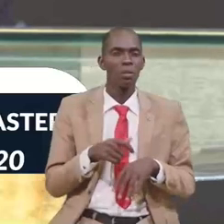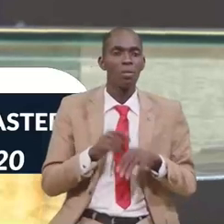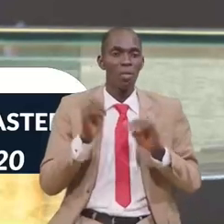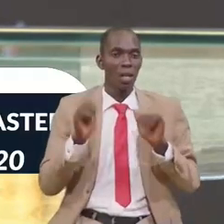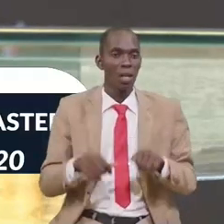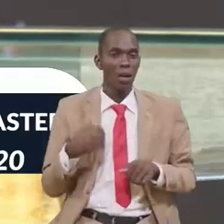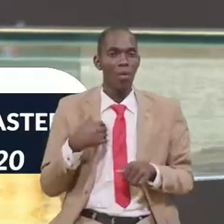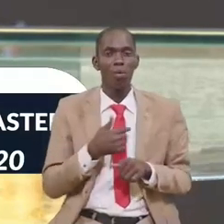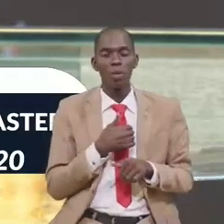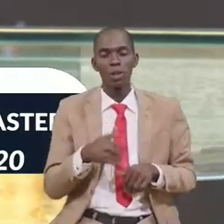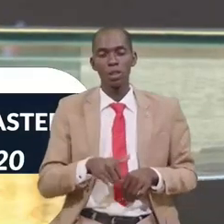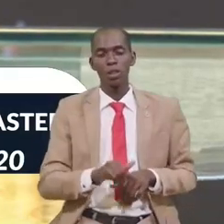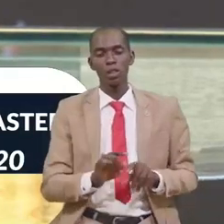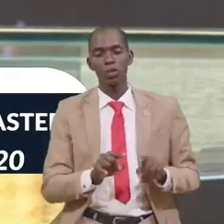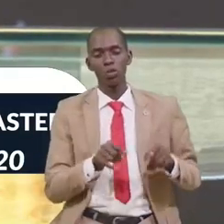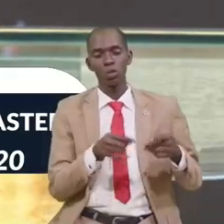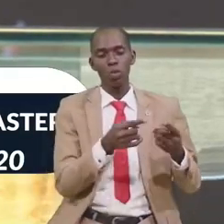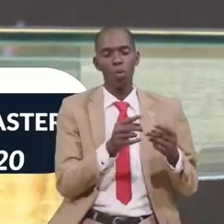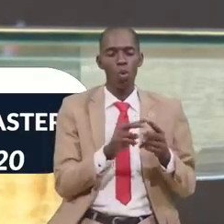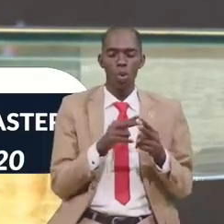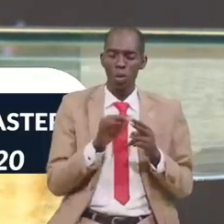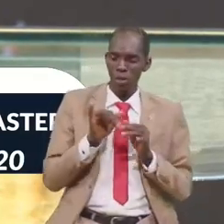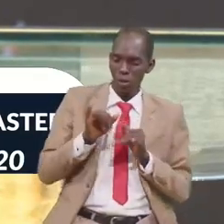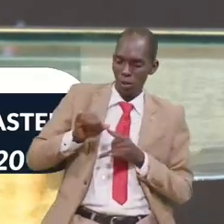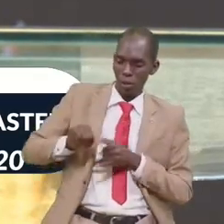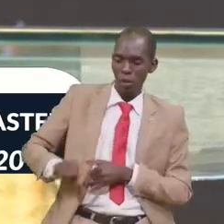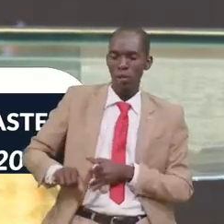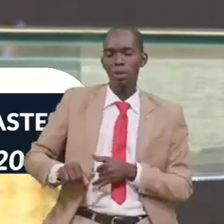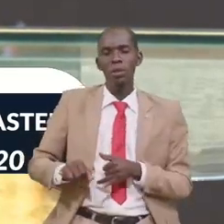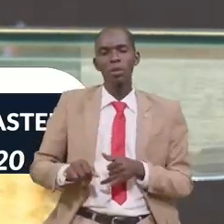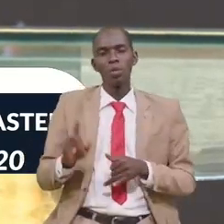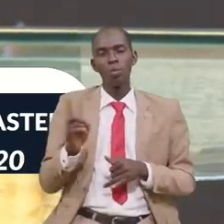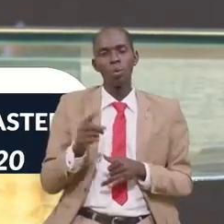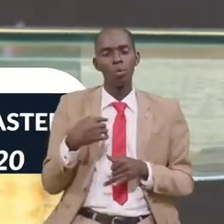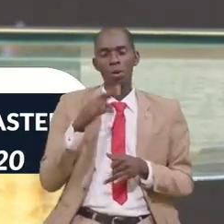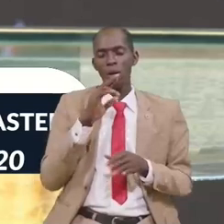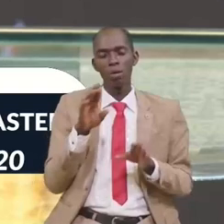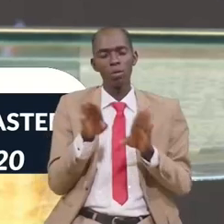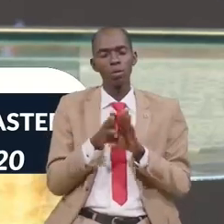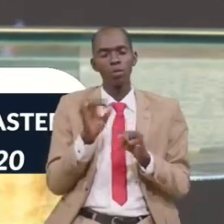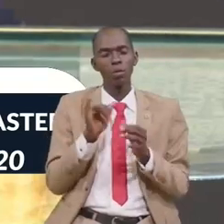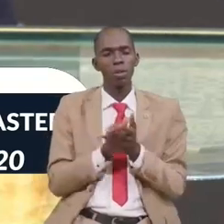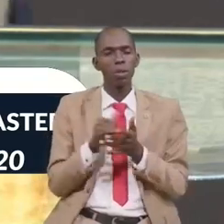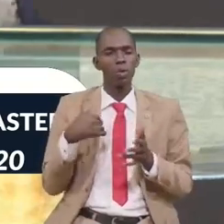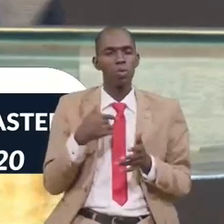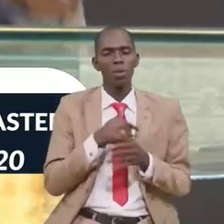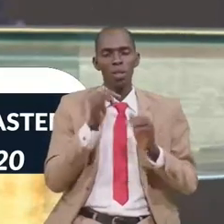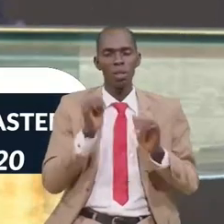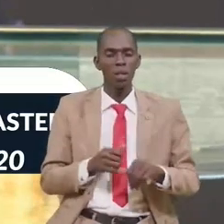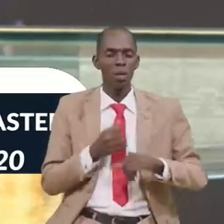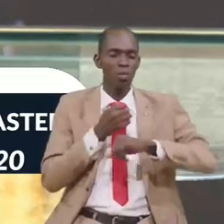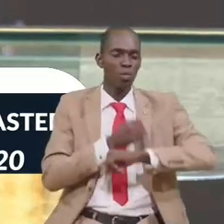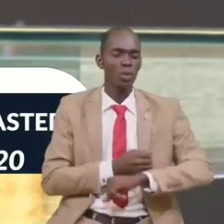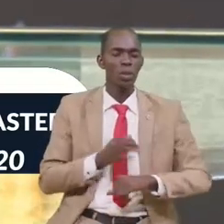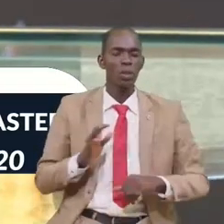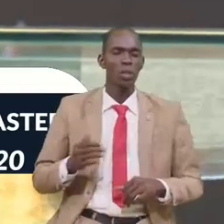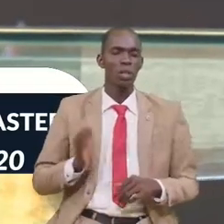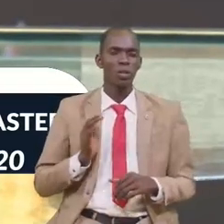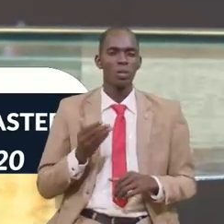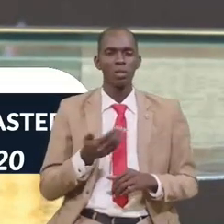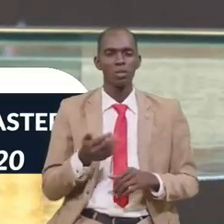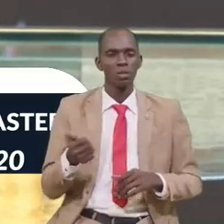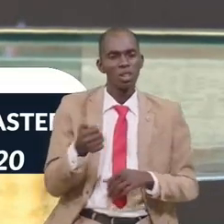toujours aller ou bien on doit s'enfermer pour qu'on se protège. Alors, et il